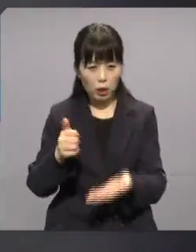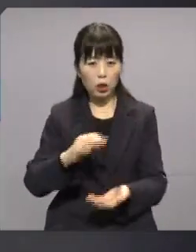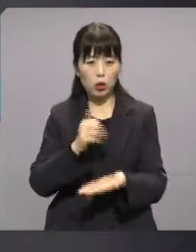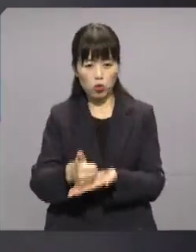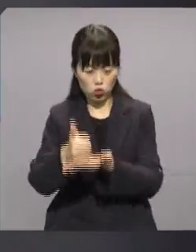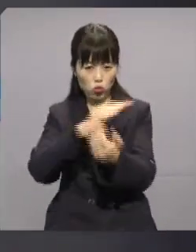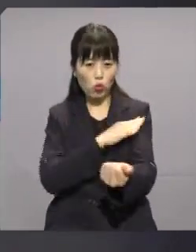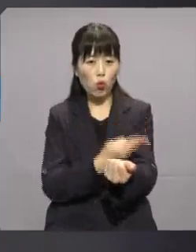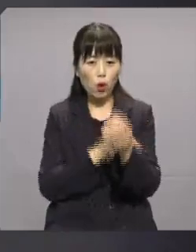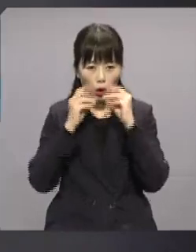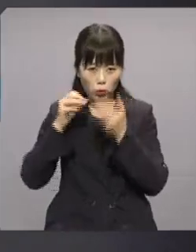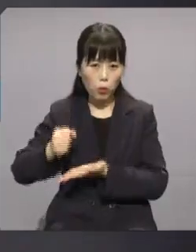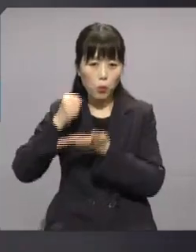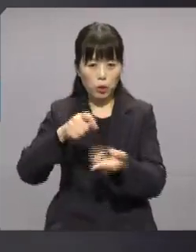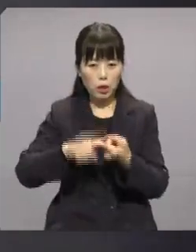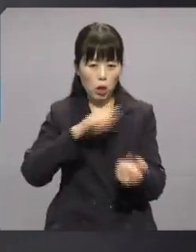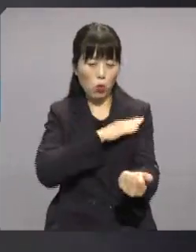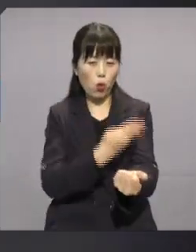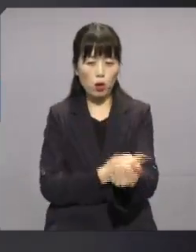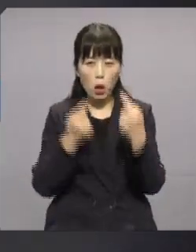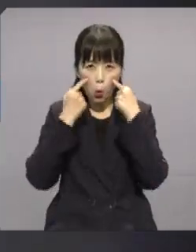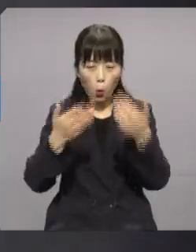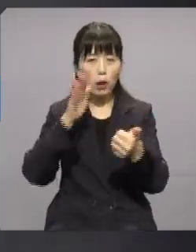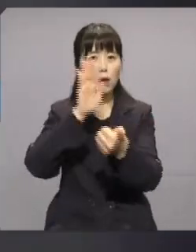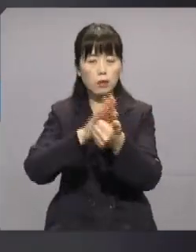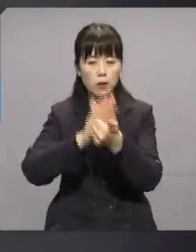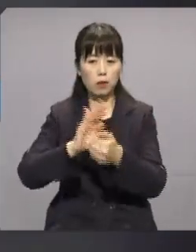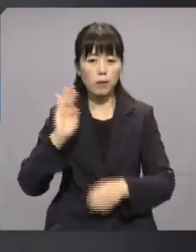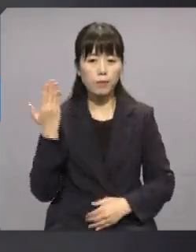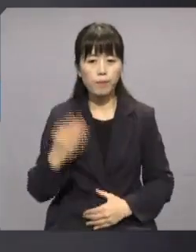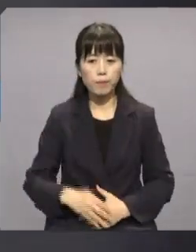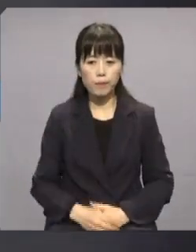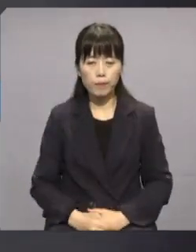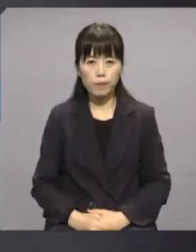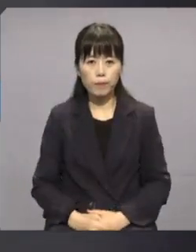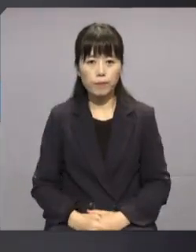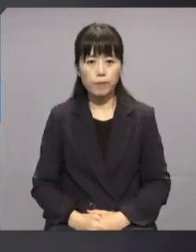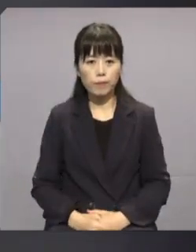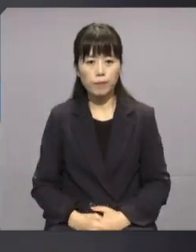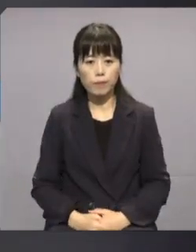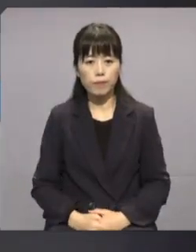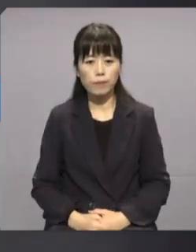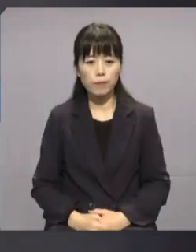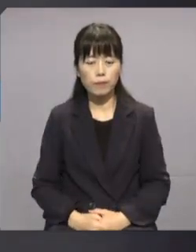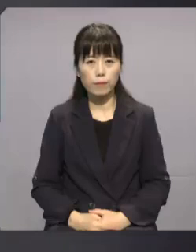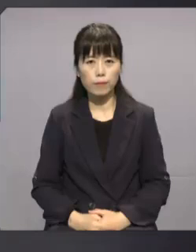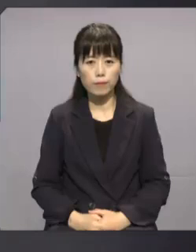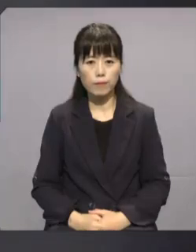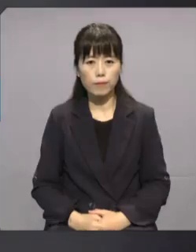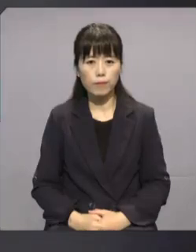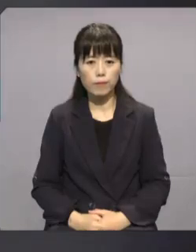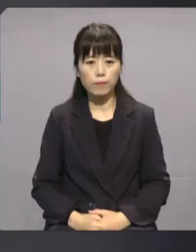takes. We stand firmly on the side of your right to self-defense, sovereignty